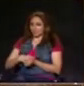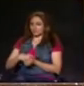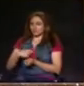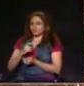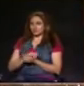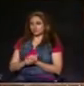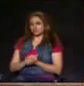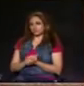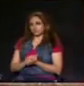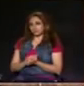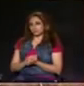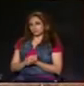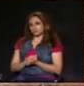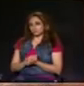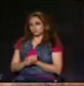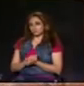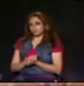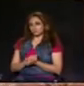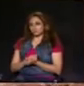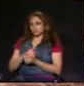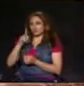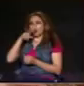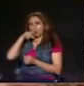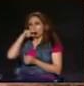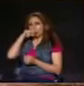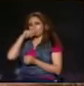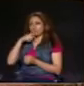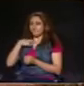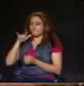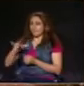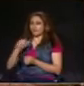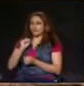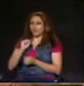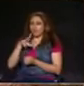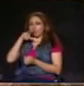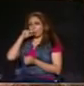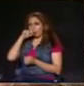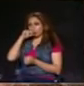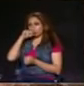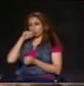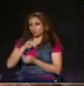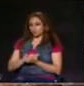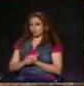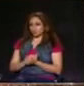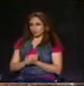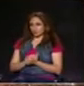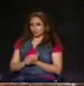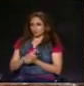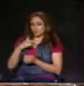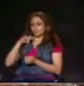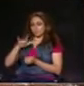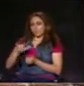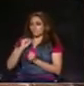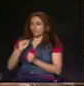يعني بتعيطي في حضن مين دلوقتي بعد وفاة ماما بابا؟ القطط بتوعي بجد، يعني بس دول اصدق شيء قابلته